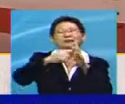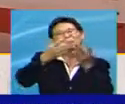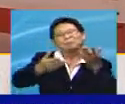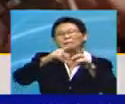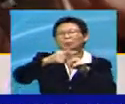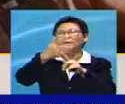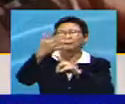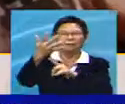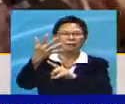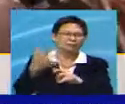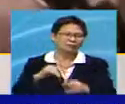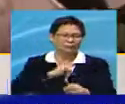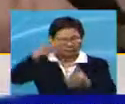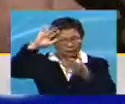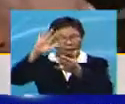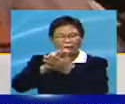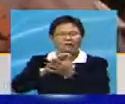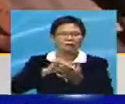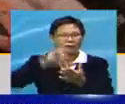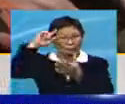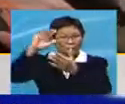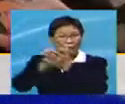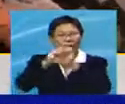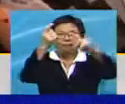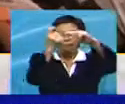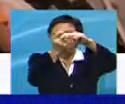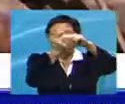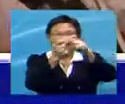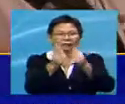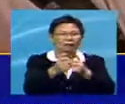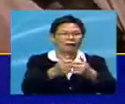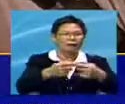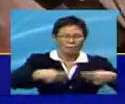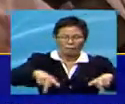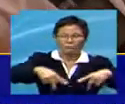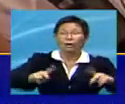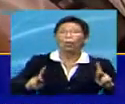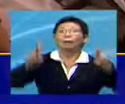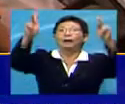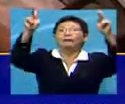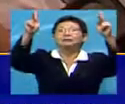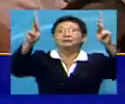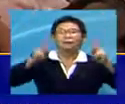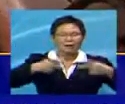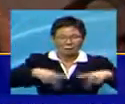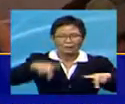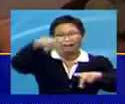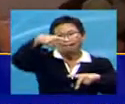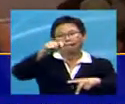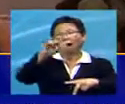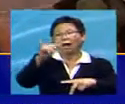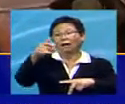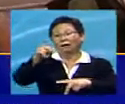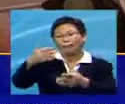depan saya percaya dengan pembinaan pasar kompleks pasar kedai Payang yang baru ni